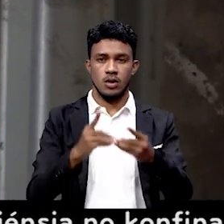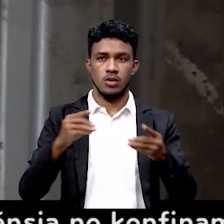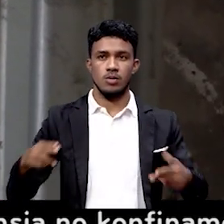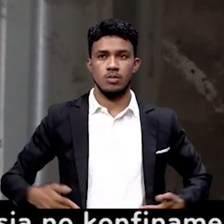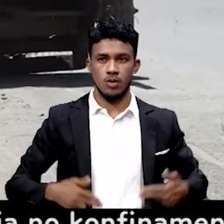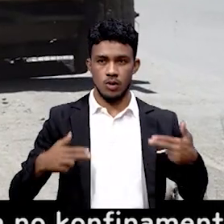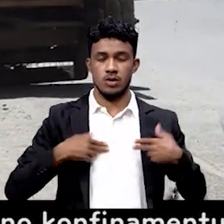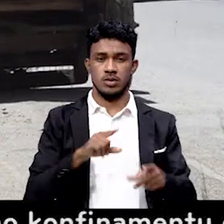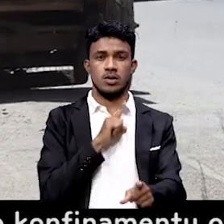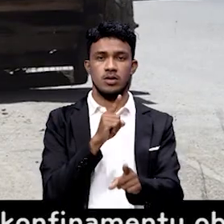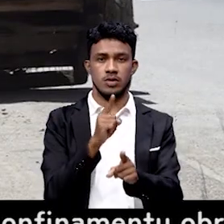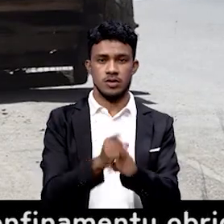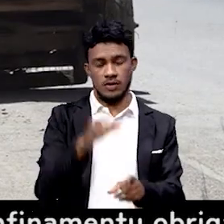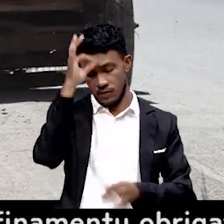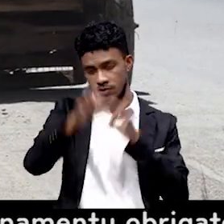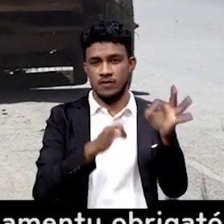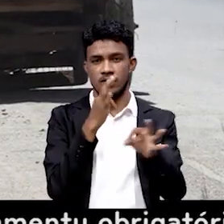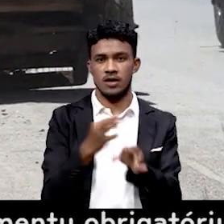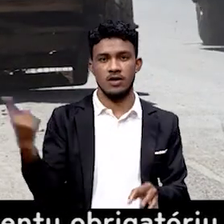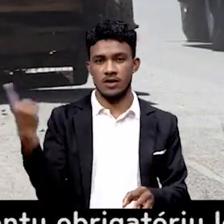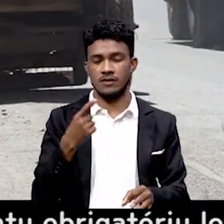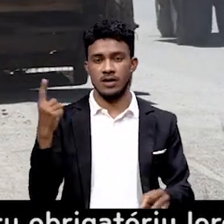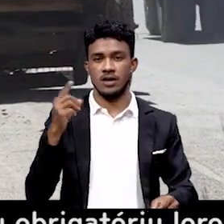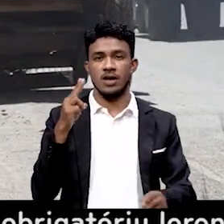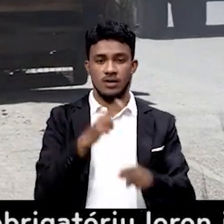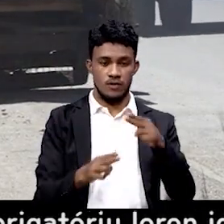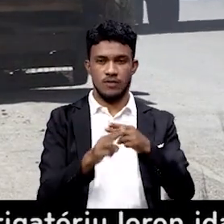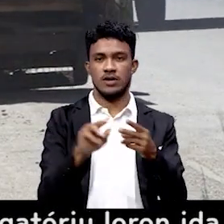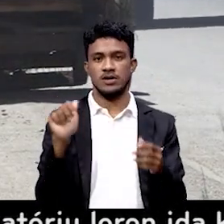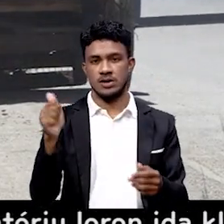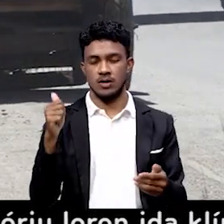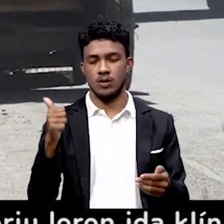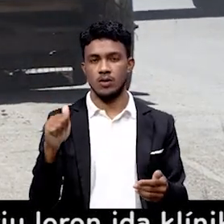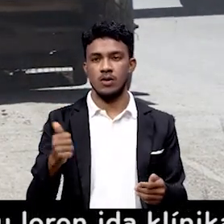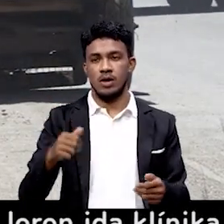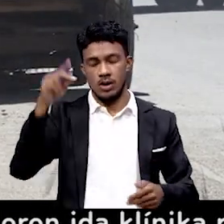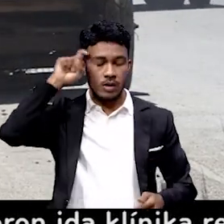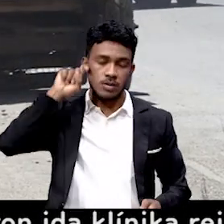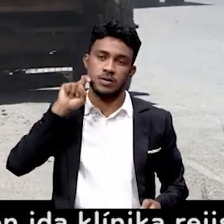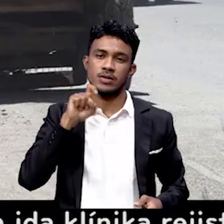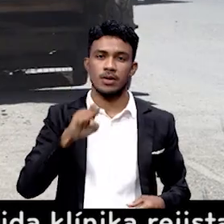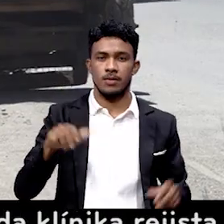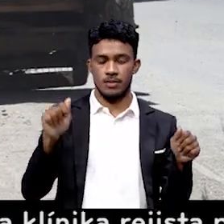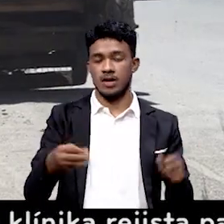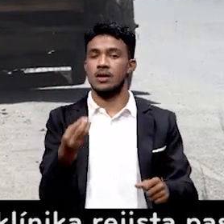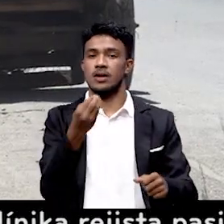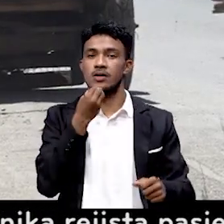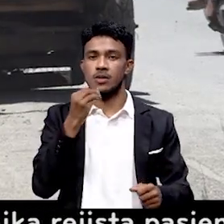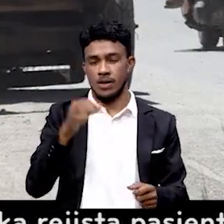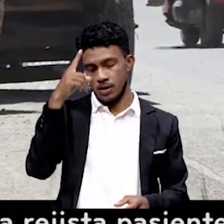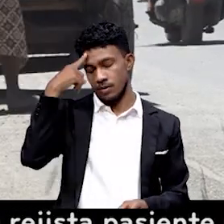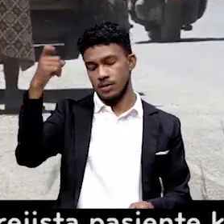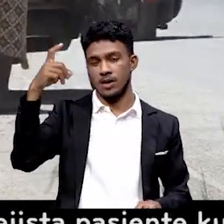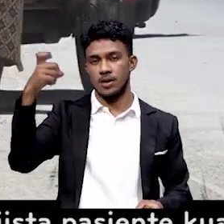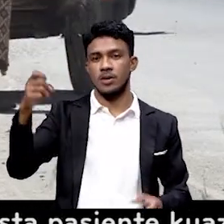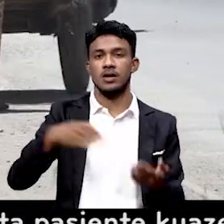situasan saida deit fiar na fatin ba lima fuan sanulu no kosar ben rasik hodi habosu kabu no realiza mehi nebe humang